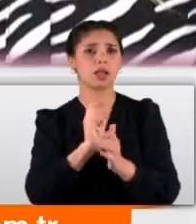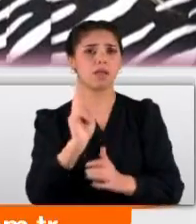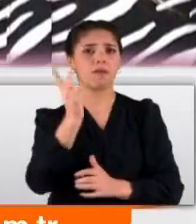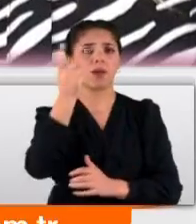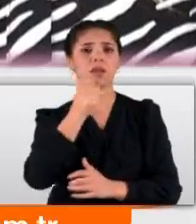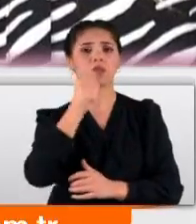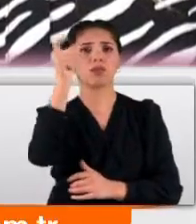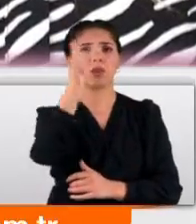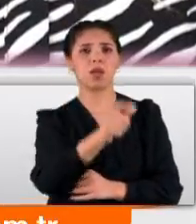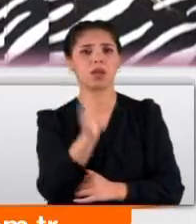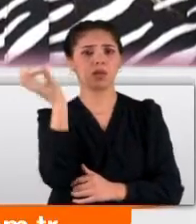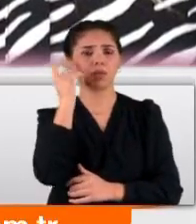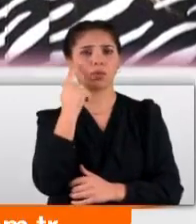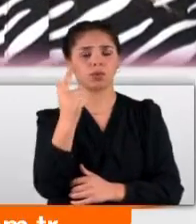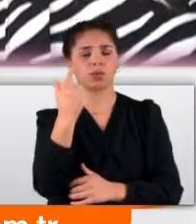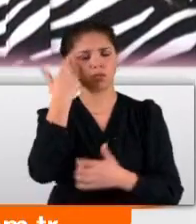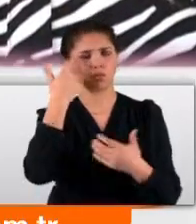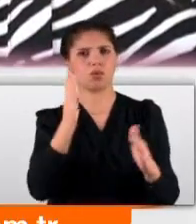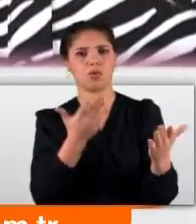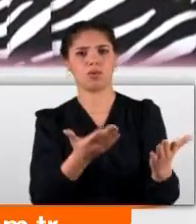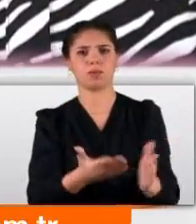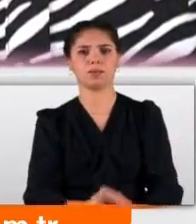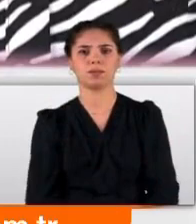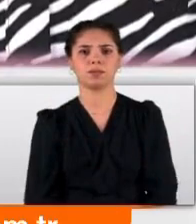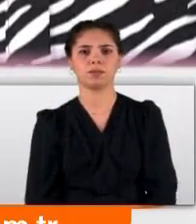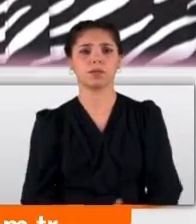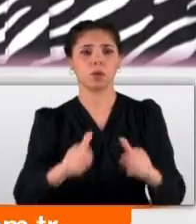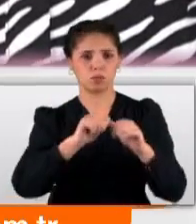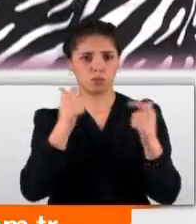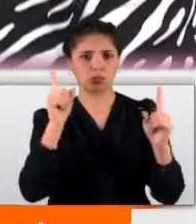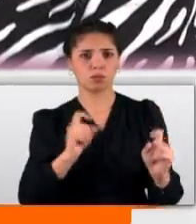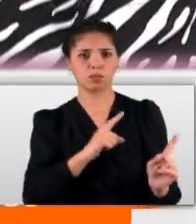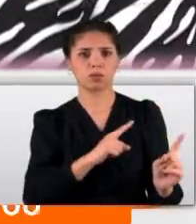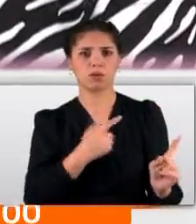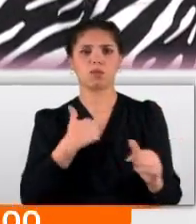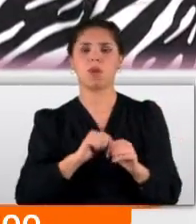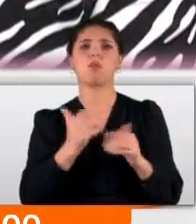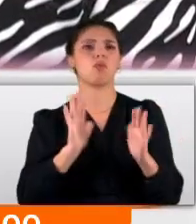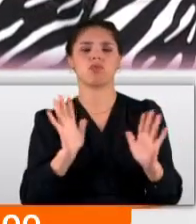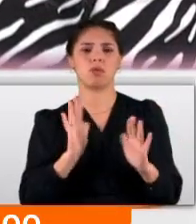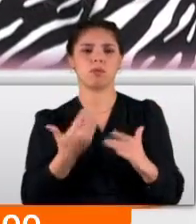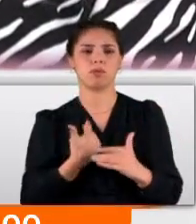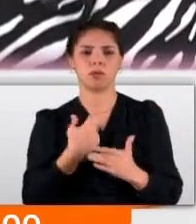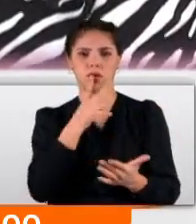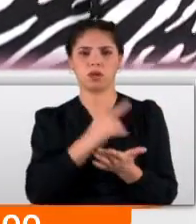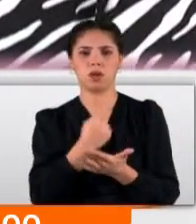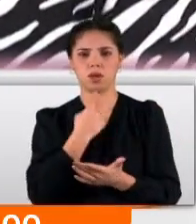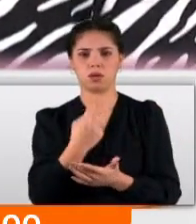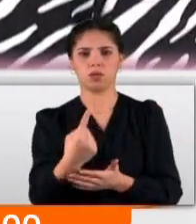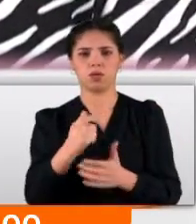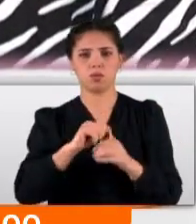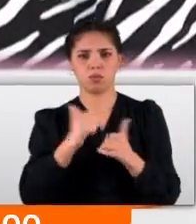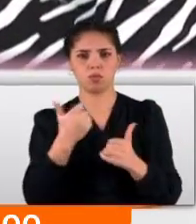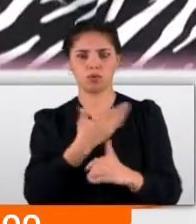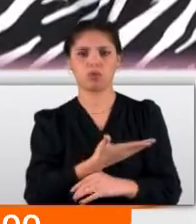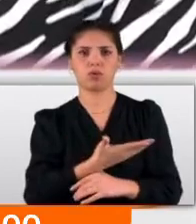canlı yayında duydukları karşısında büyük şok yaşadı. Karınızdan nasıl? Boşanacak mısınız? Ben boşanmayacağım ben. Bunu da kesin söylüyorum ben.